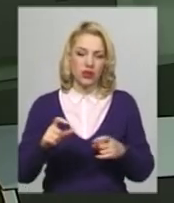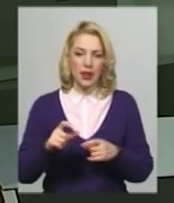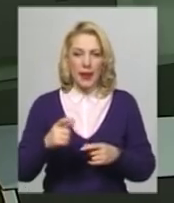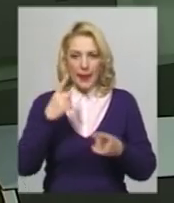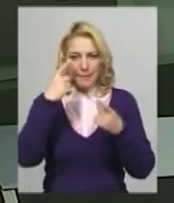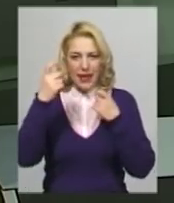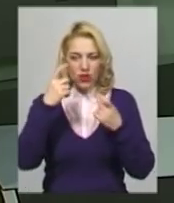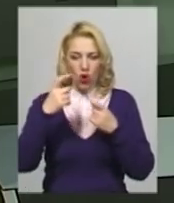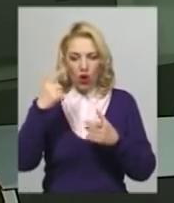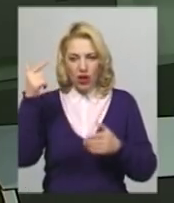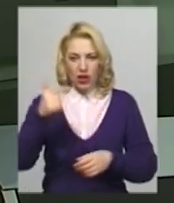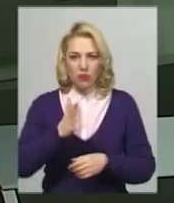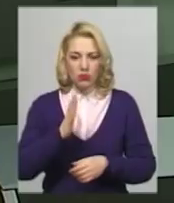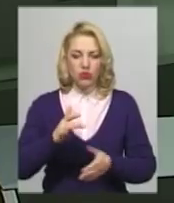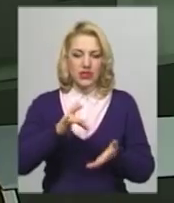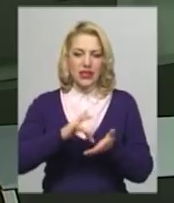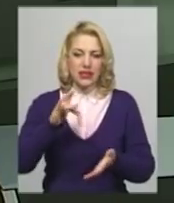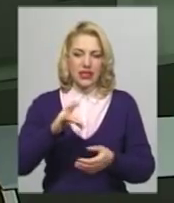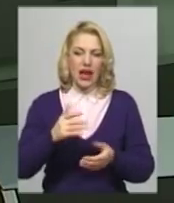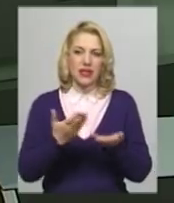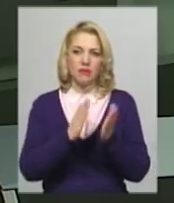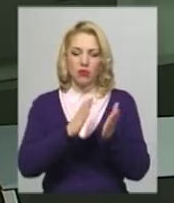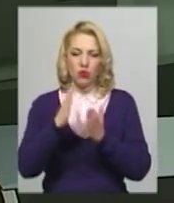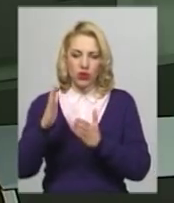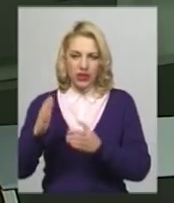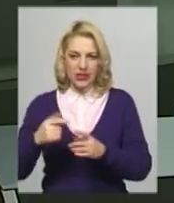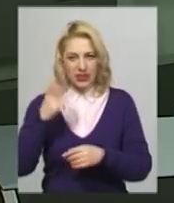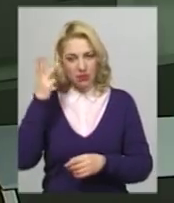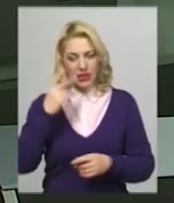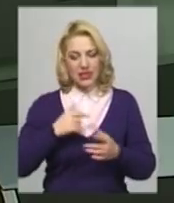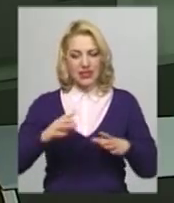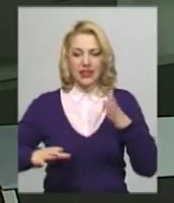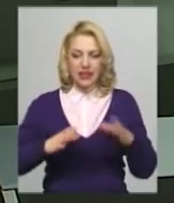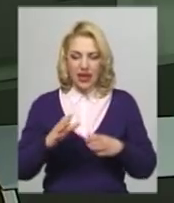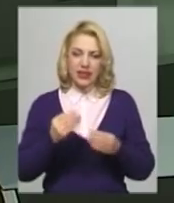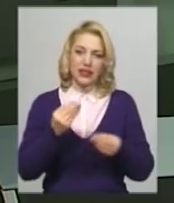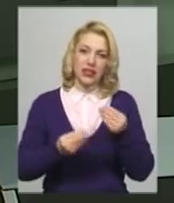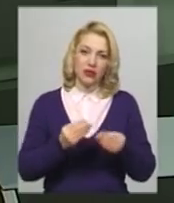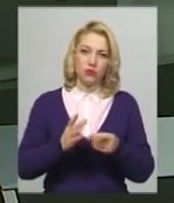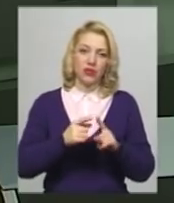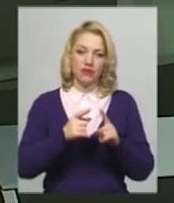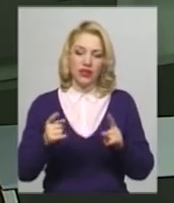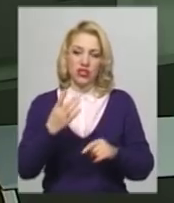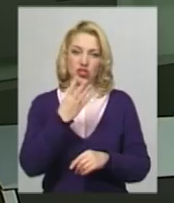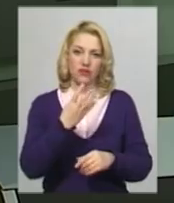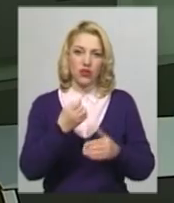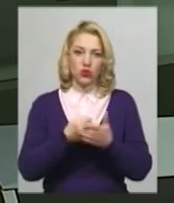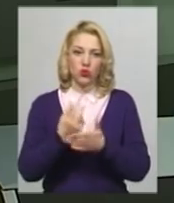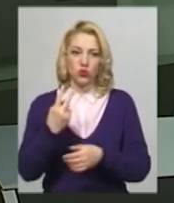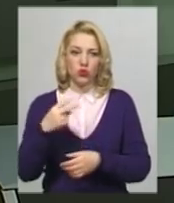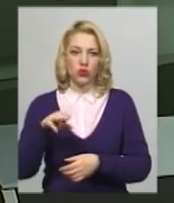медіаграмотності відбудеться в Центральній бібліотеці Хмельницького. Тренінги, ігри та лекції в рамках школи триватимуть з 4 квітня до 2